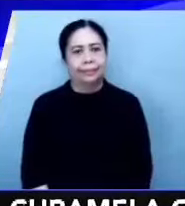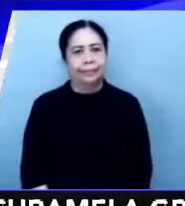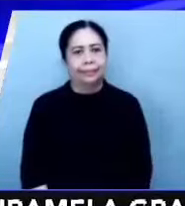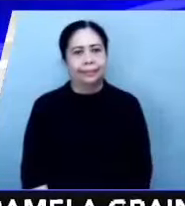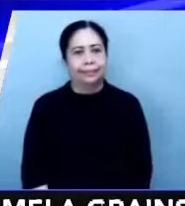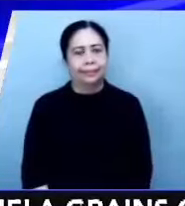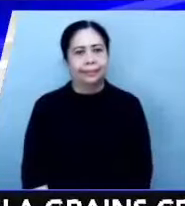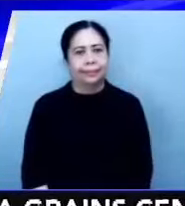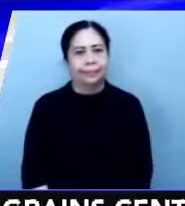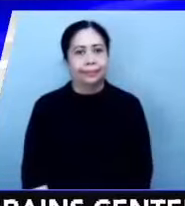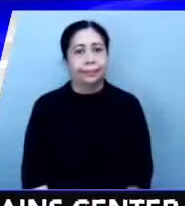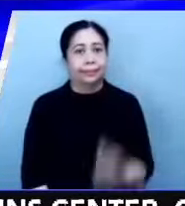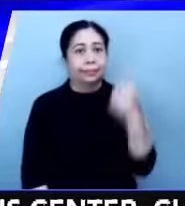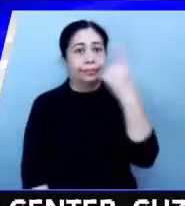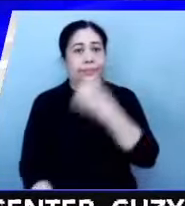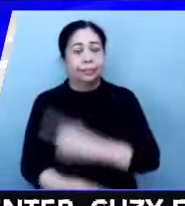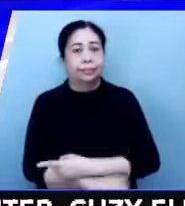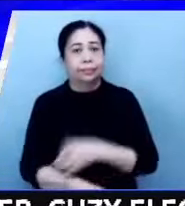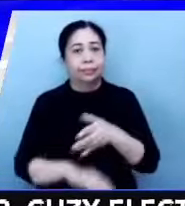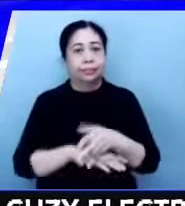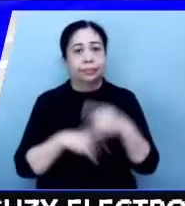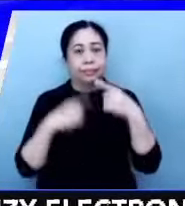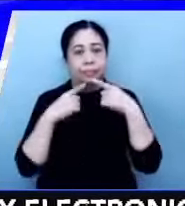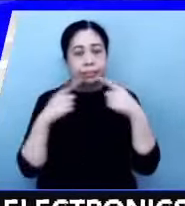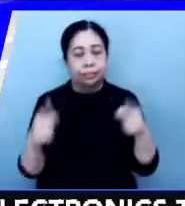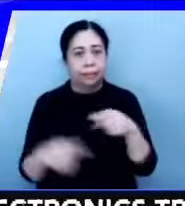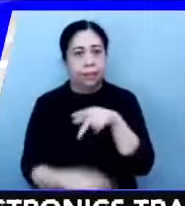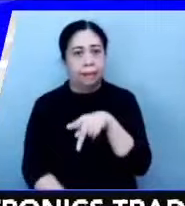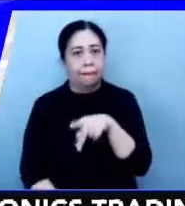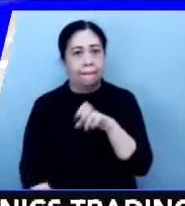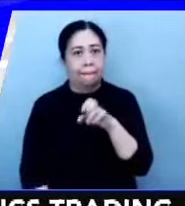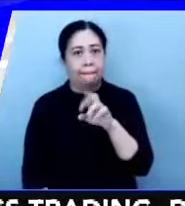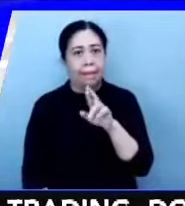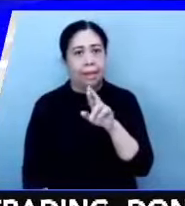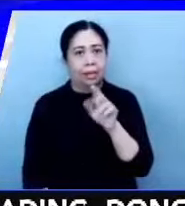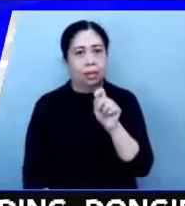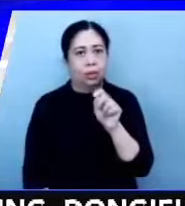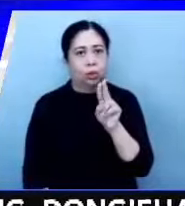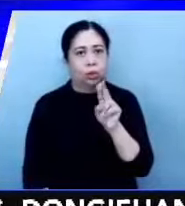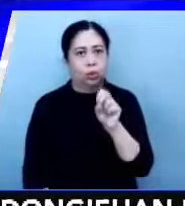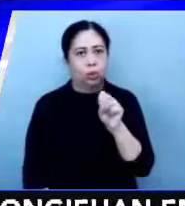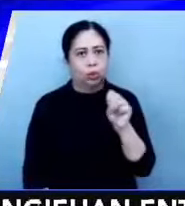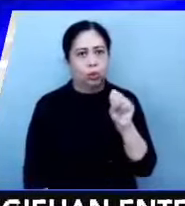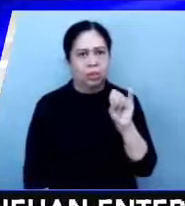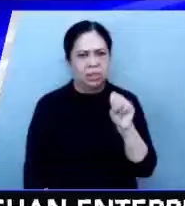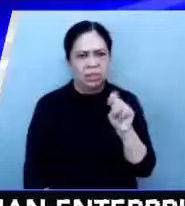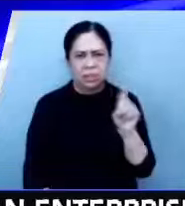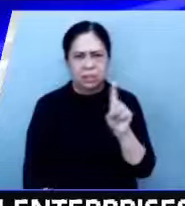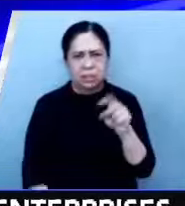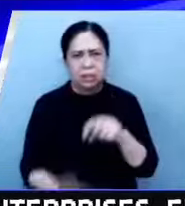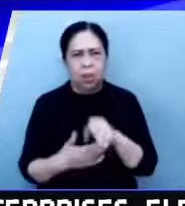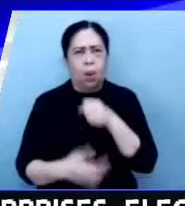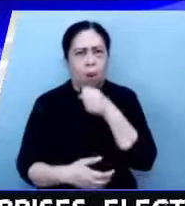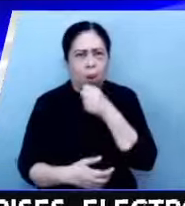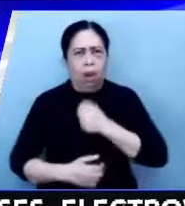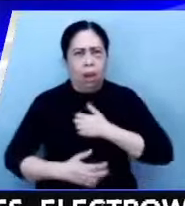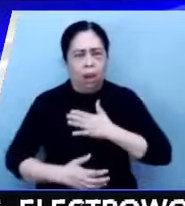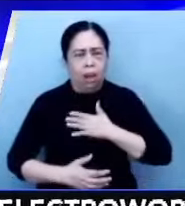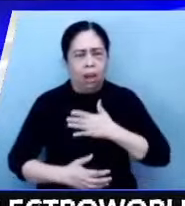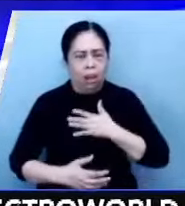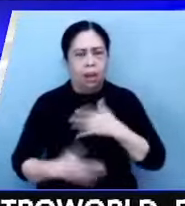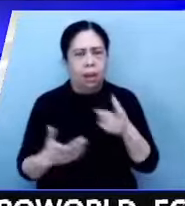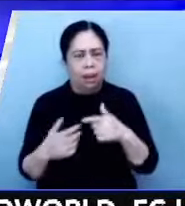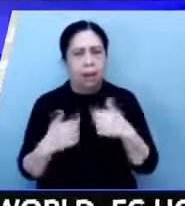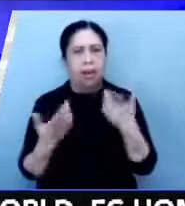Isang araw matapos ideklara ang pertussis o whooping cough outbreak sa Iloilo City, sa nailalim na rin ang lungsod sa state